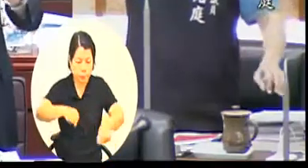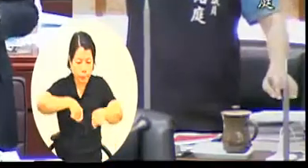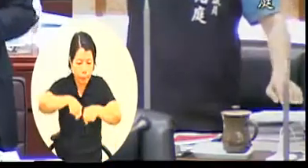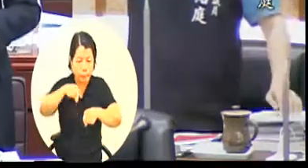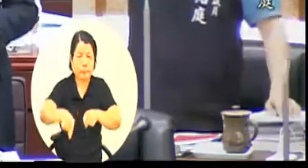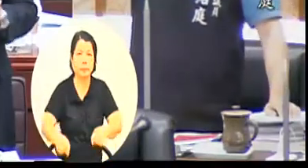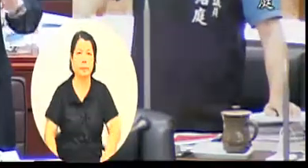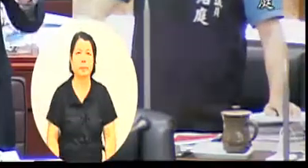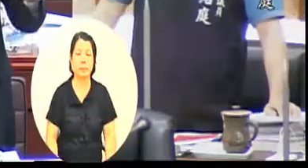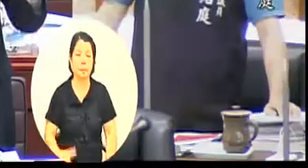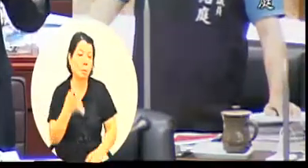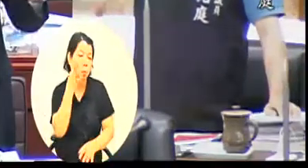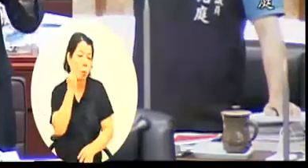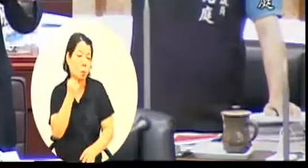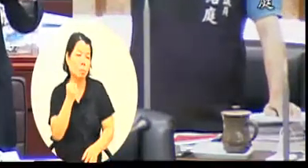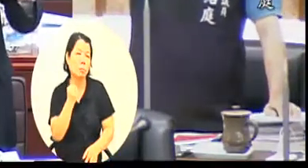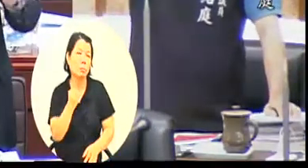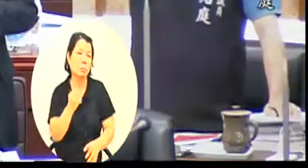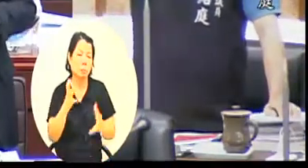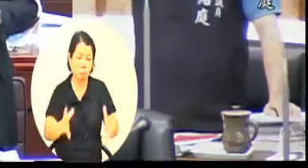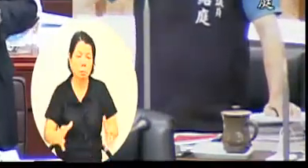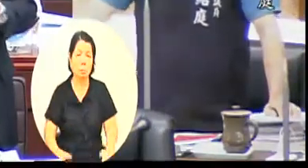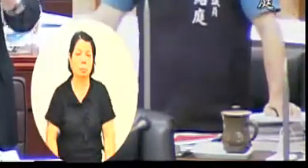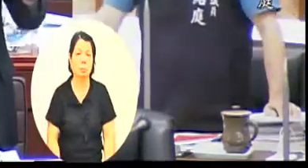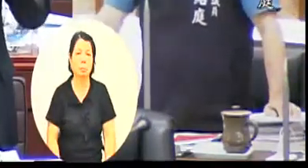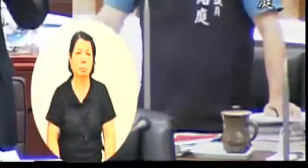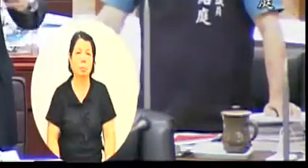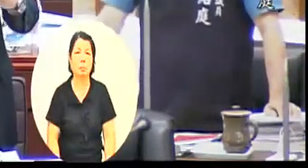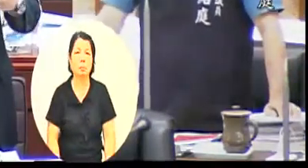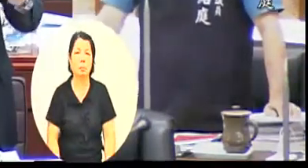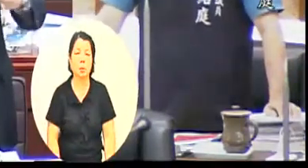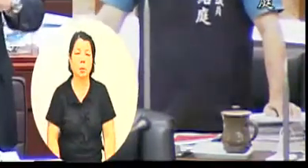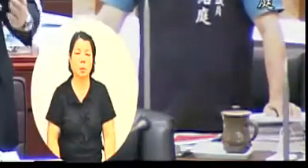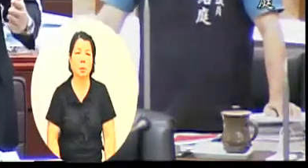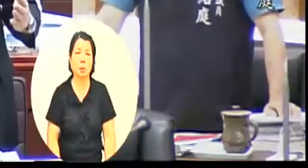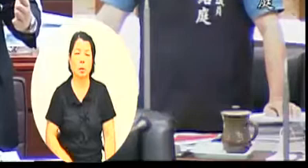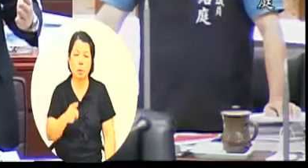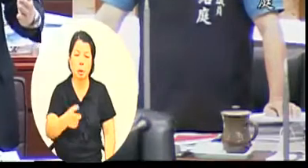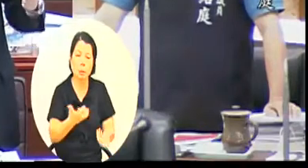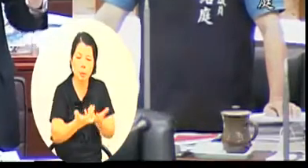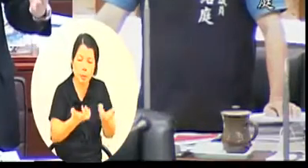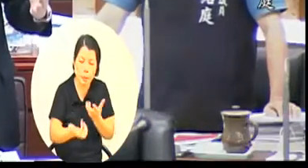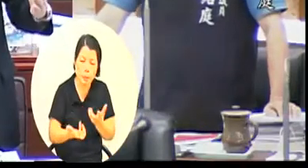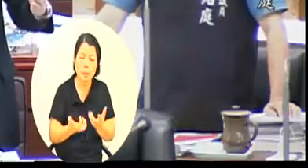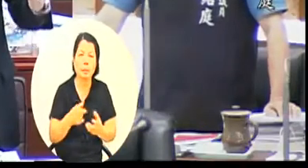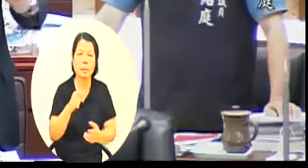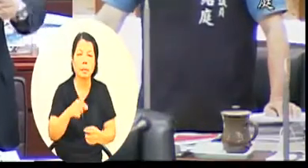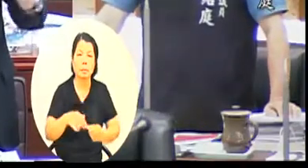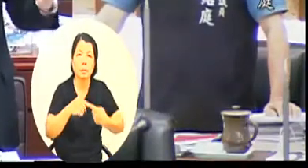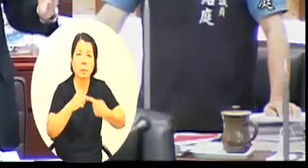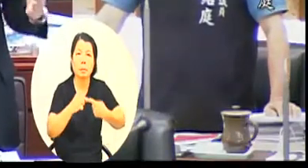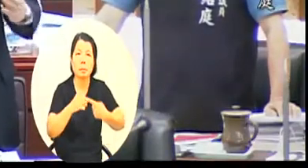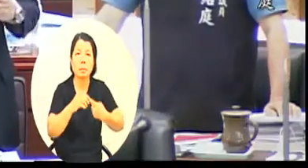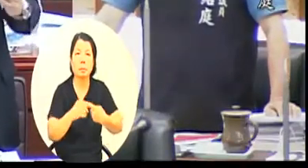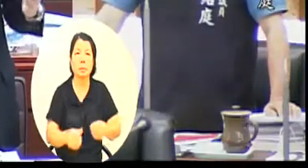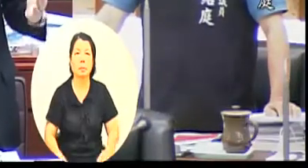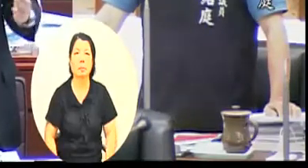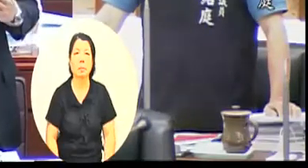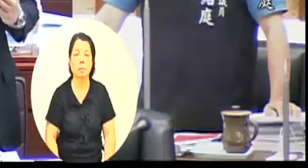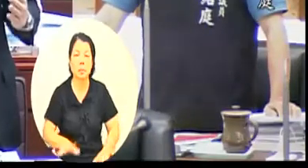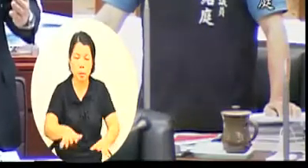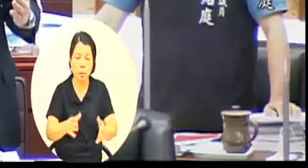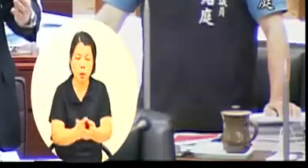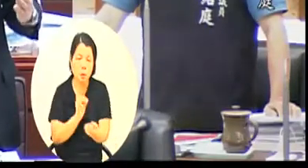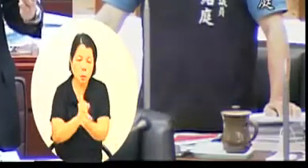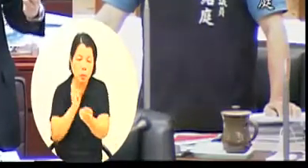你大概需要几个月时间？1到3个月，你要多久？ 我想这个分几个阶段来看呢、啊，第一个当然就是我们把我们现在遭遇到